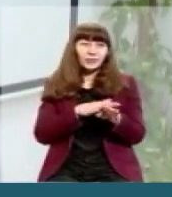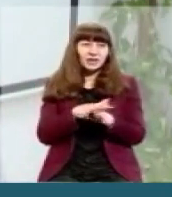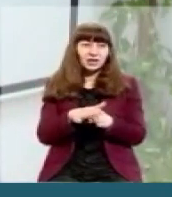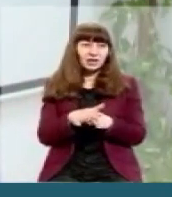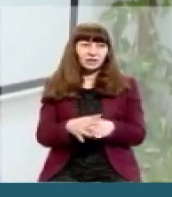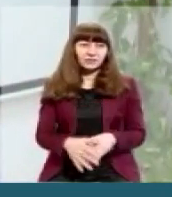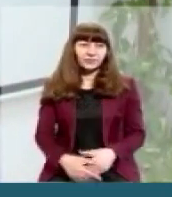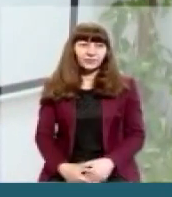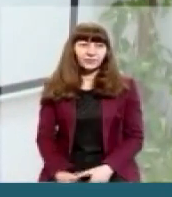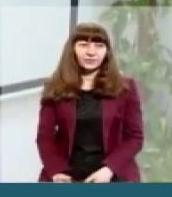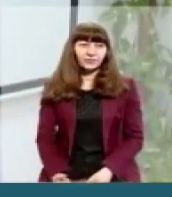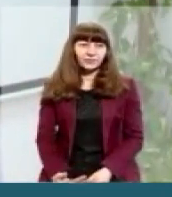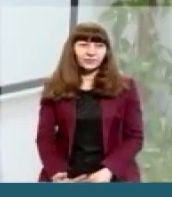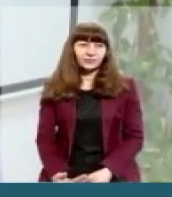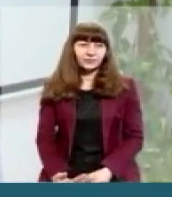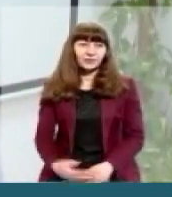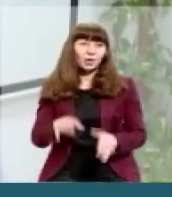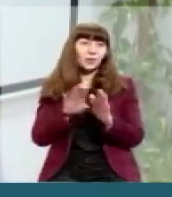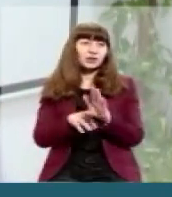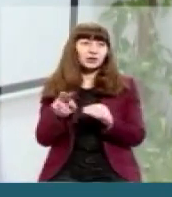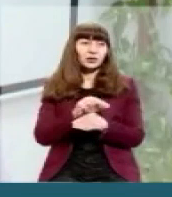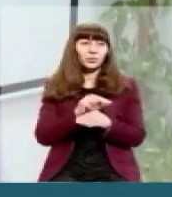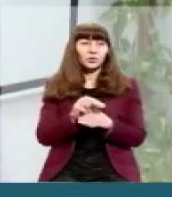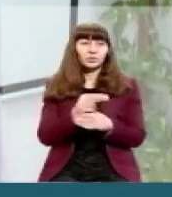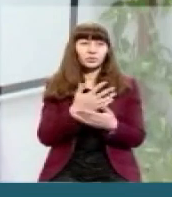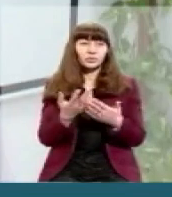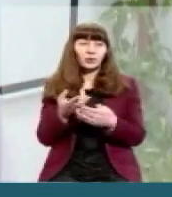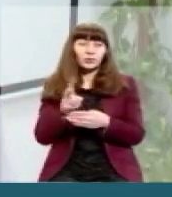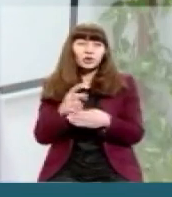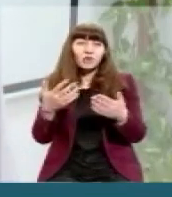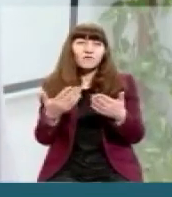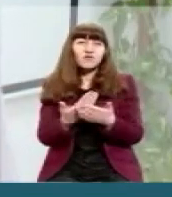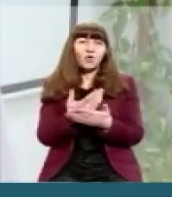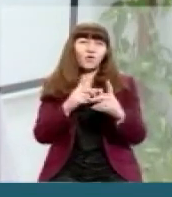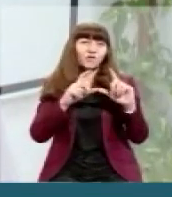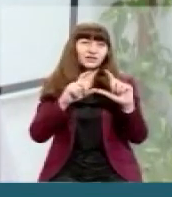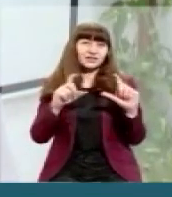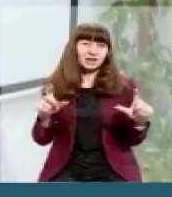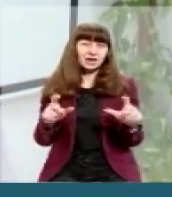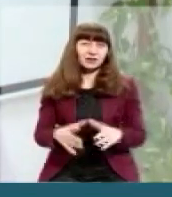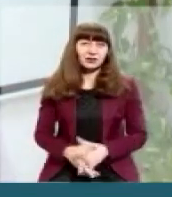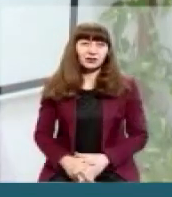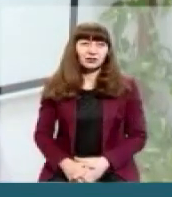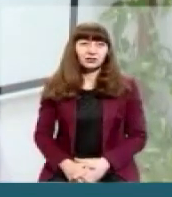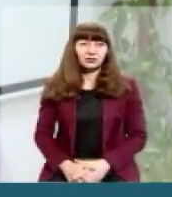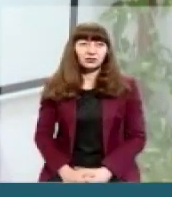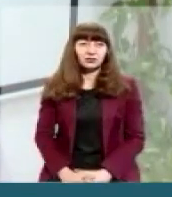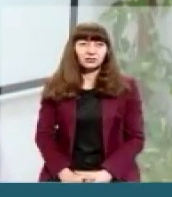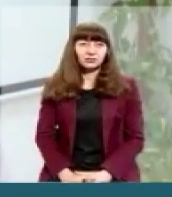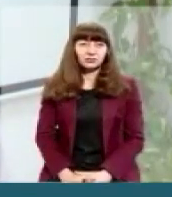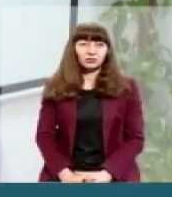Ремонт необходим был просто. После ремонта мы зашли в обновленное здание. Можно сказать, что